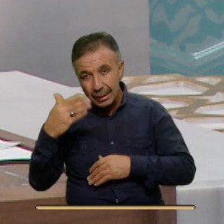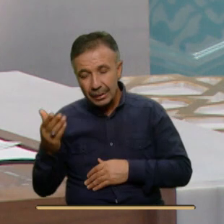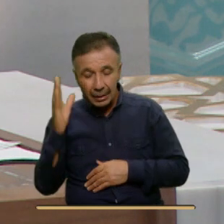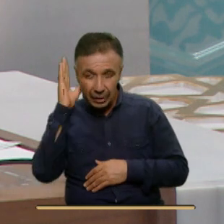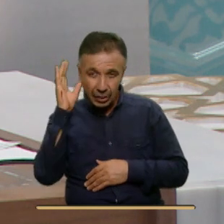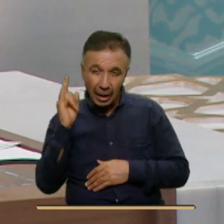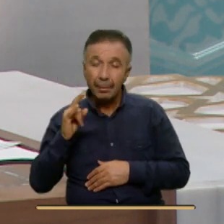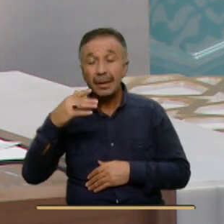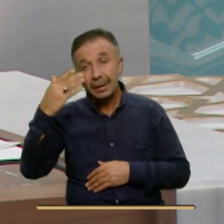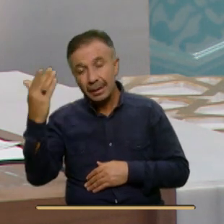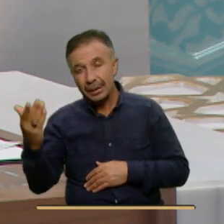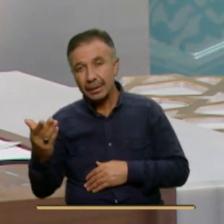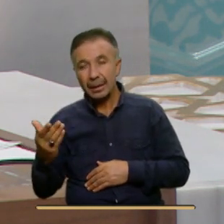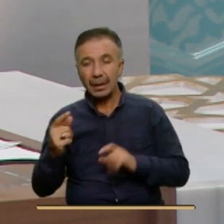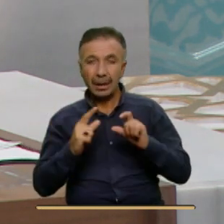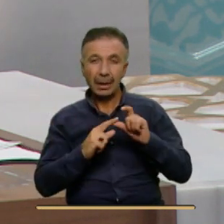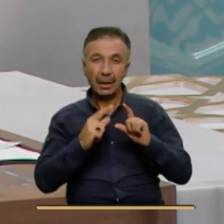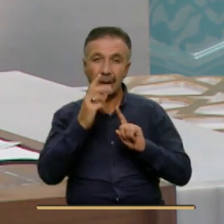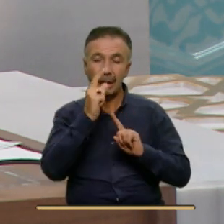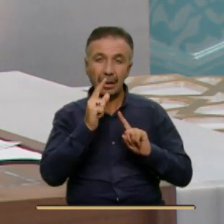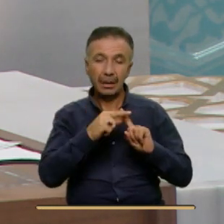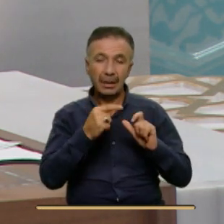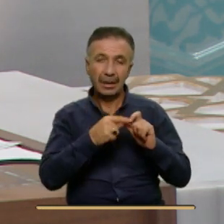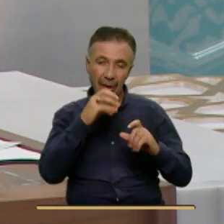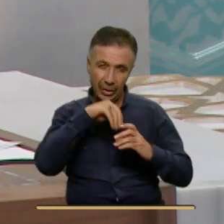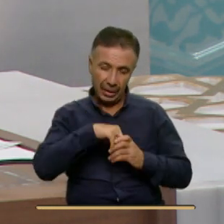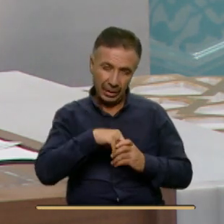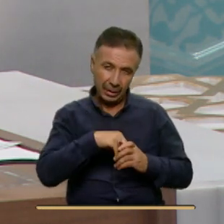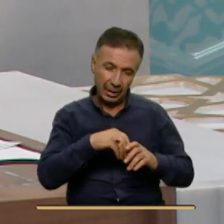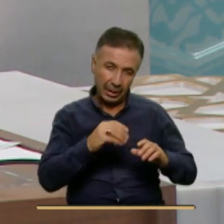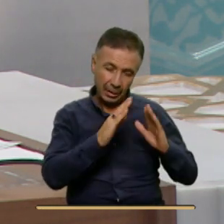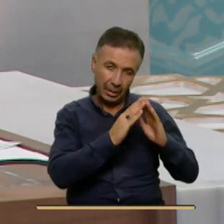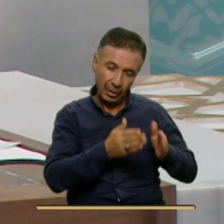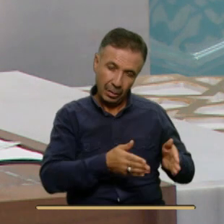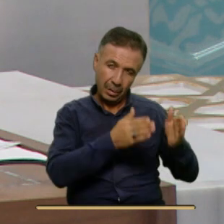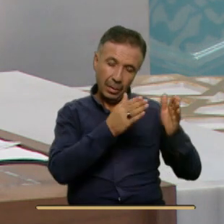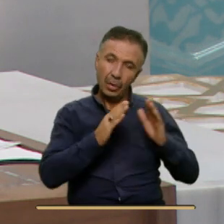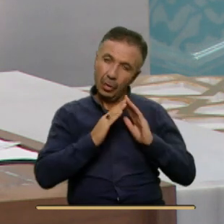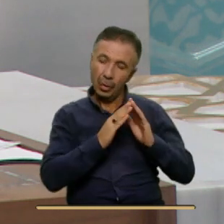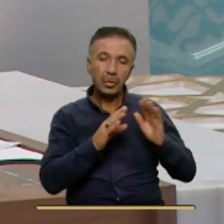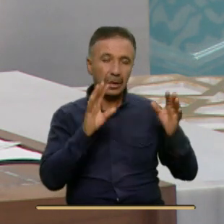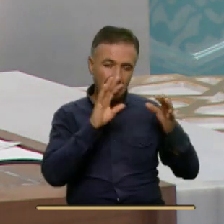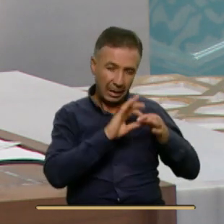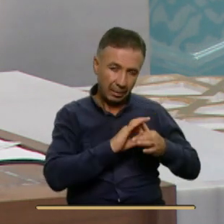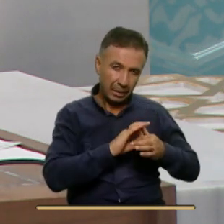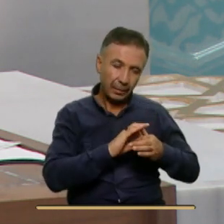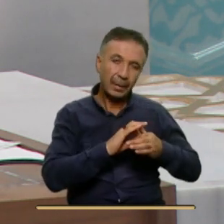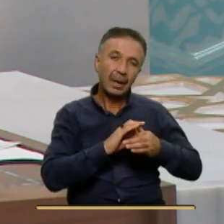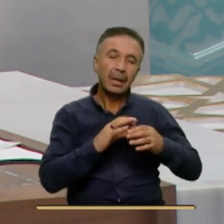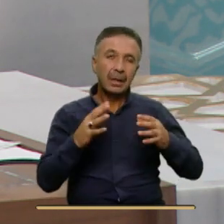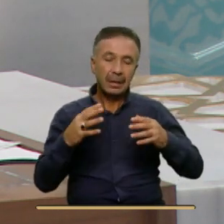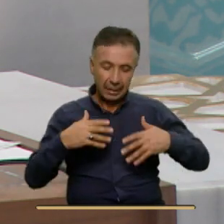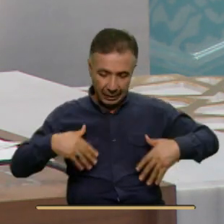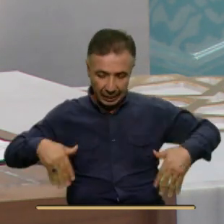cami dışında da, site içerisinde de, komşuluk ilişkimizde de saflarımızı sık